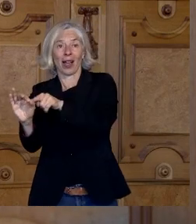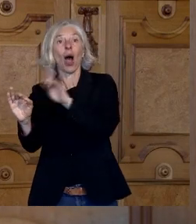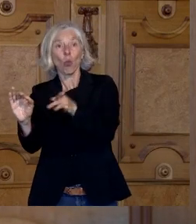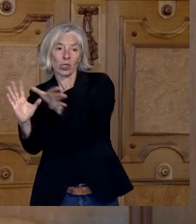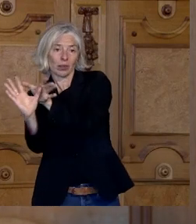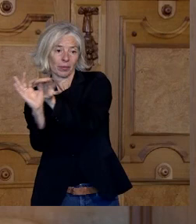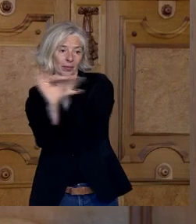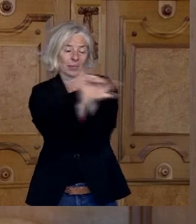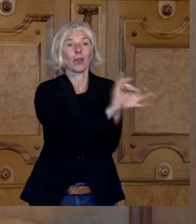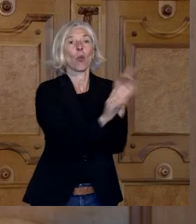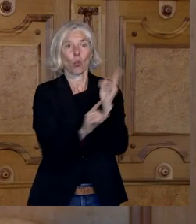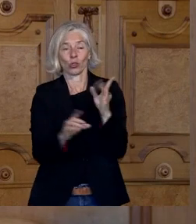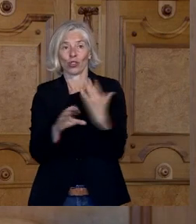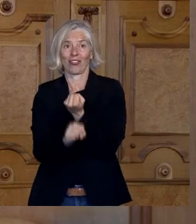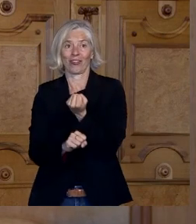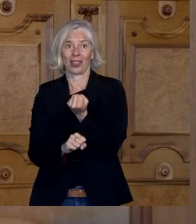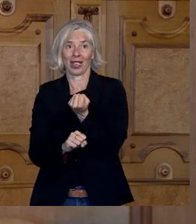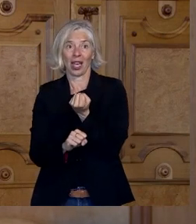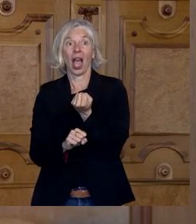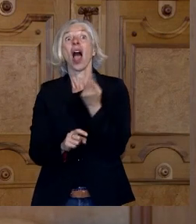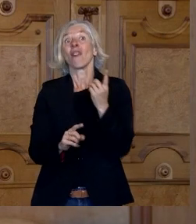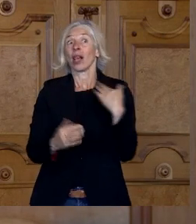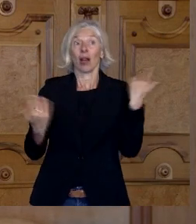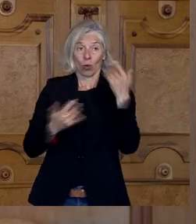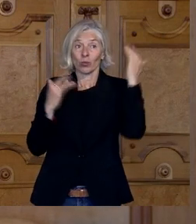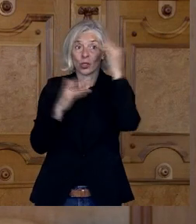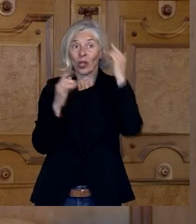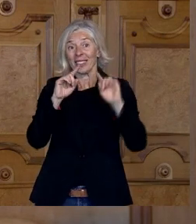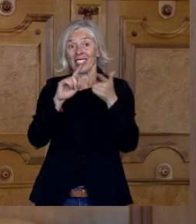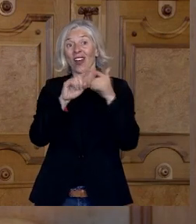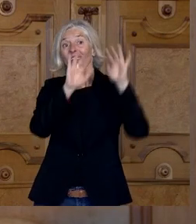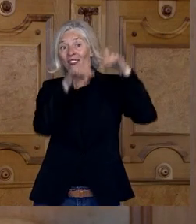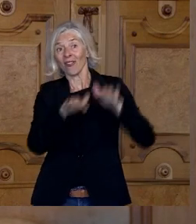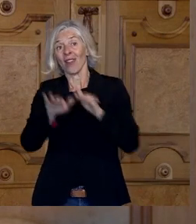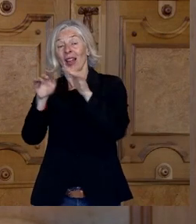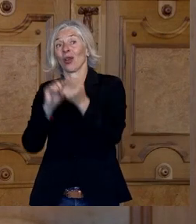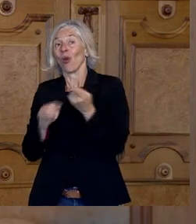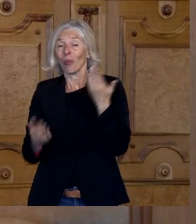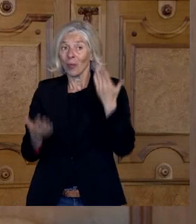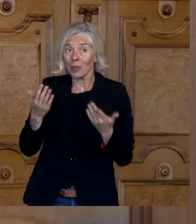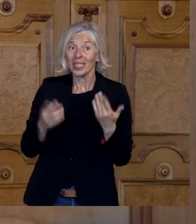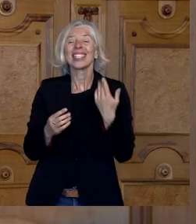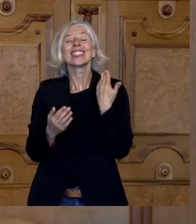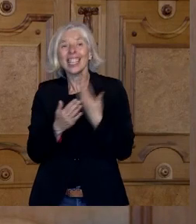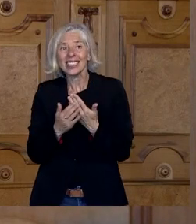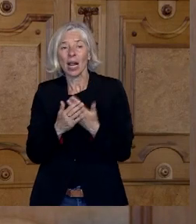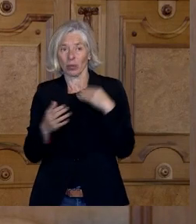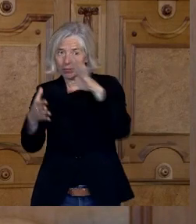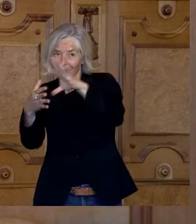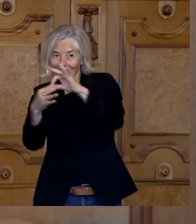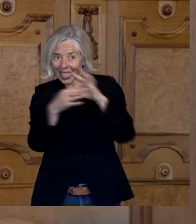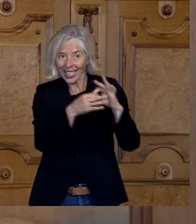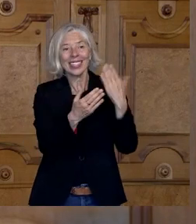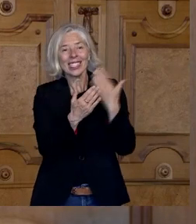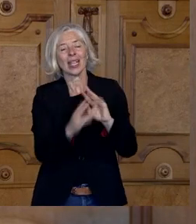zweite Welle oder weitere Geschehnisse. Und es ist zwingend notwendig, dass hier Registrierungen stattfinden.